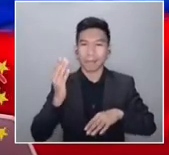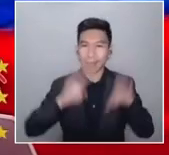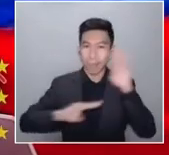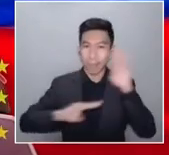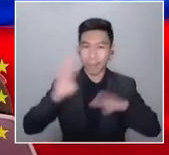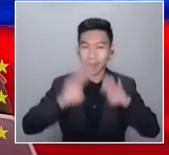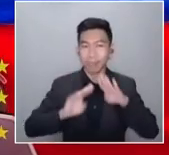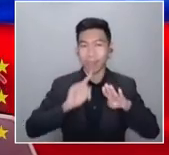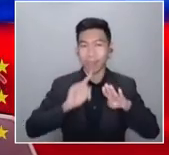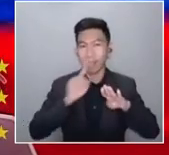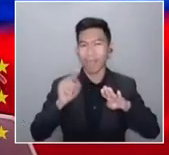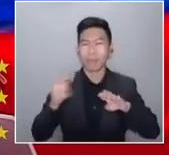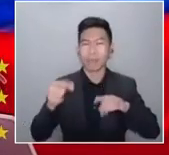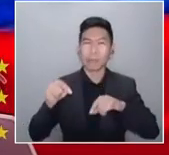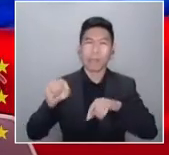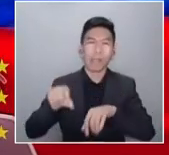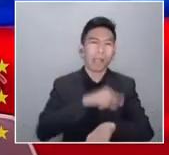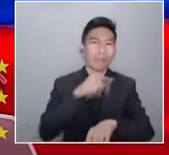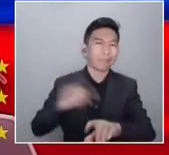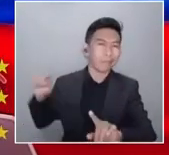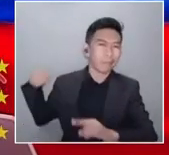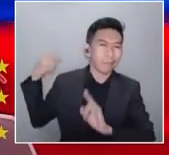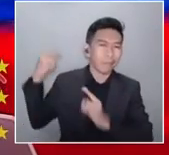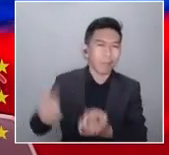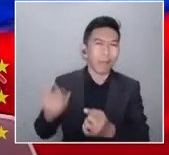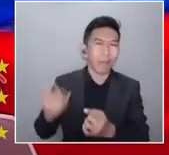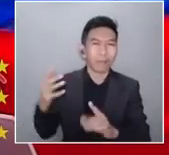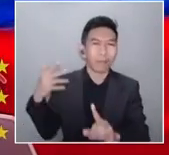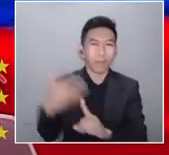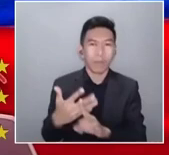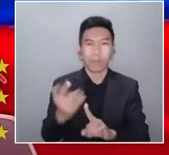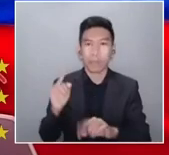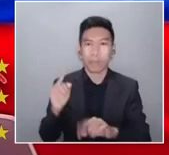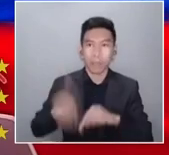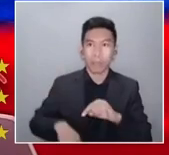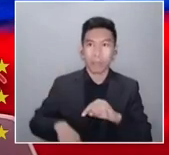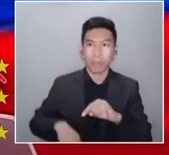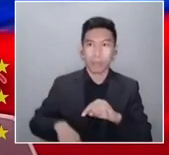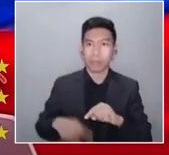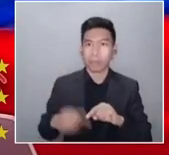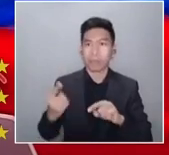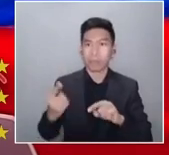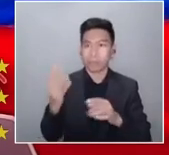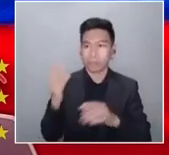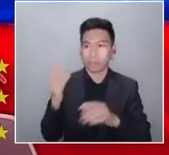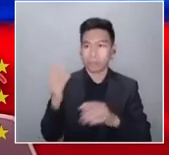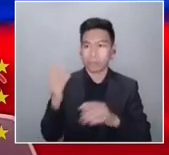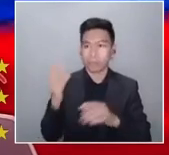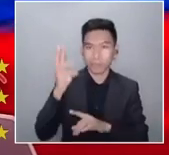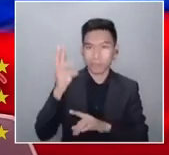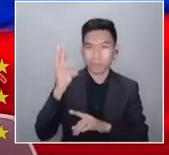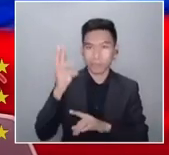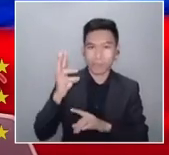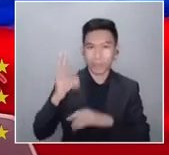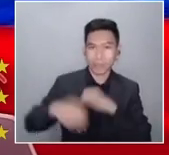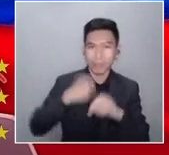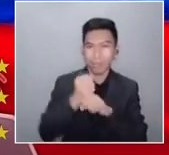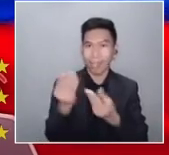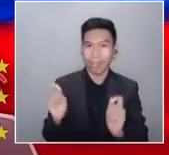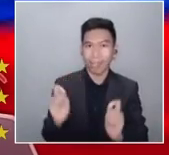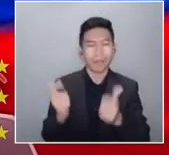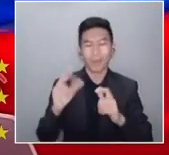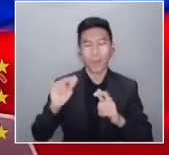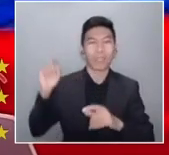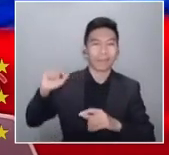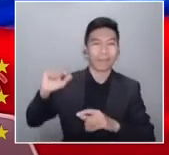one administration. At lalong-lalong hindi po mabibigyan ng solusyon yan kung ang mga iluluklok nyo ay yung mga